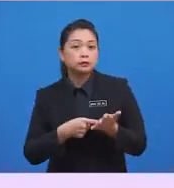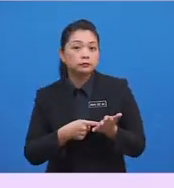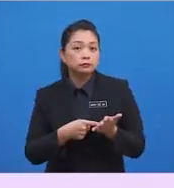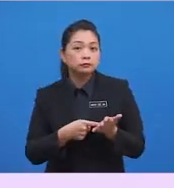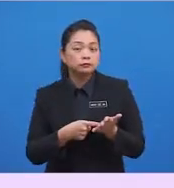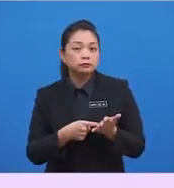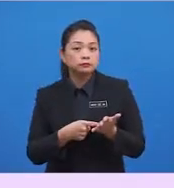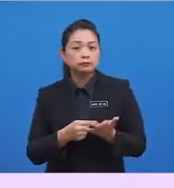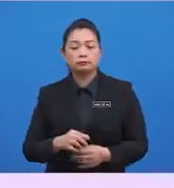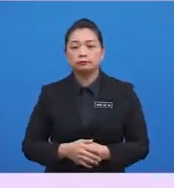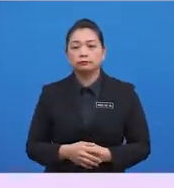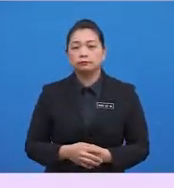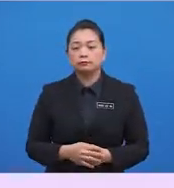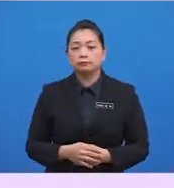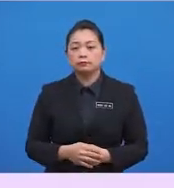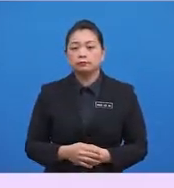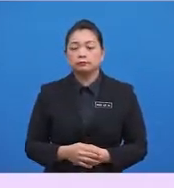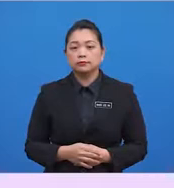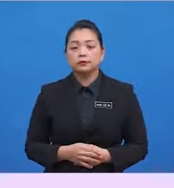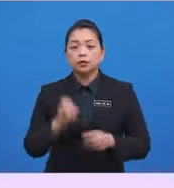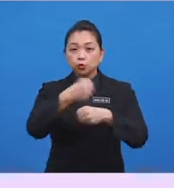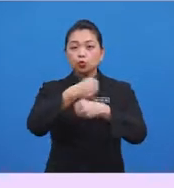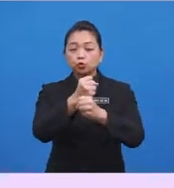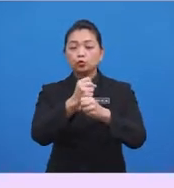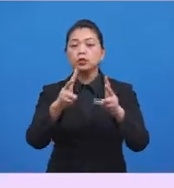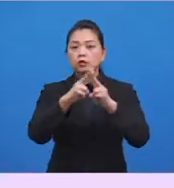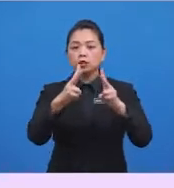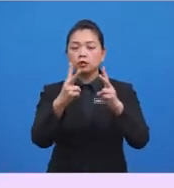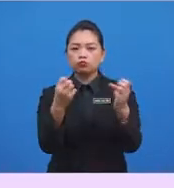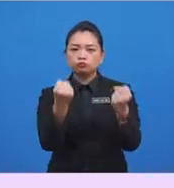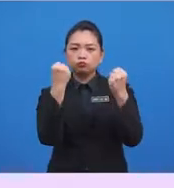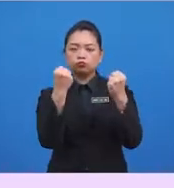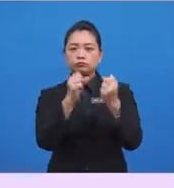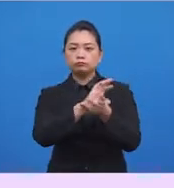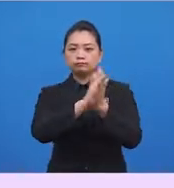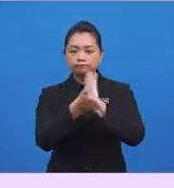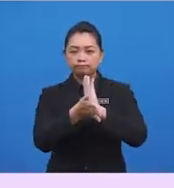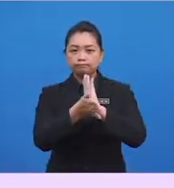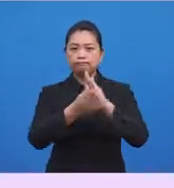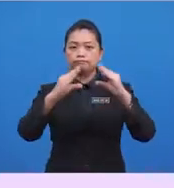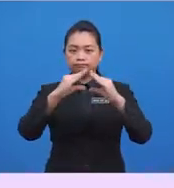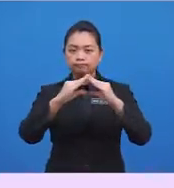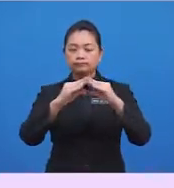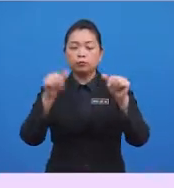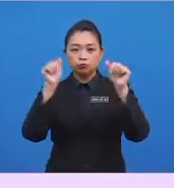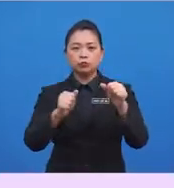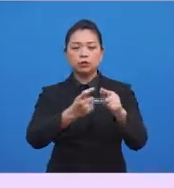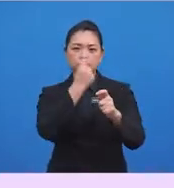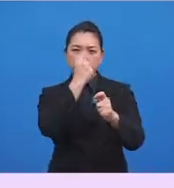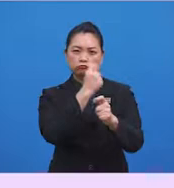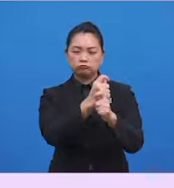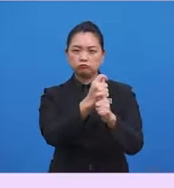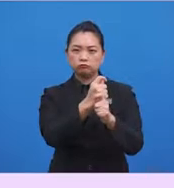semua? Kerana strukturnya sangat kukuh menjadikan piramid mampu bertahan